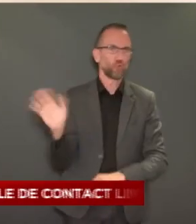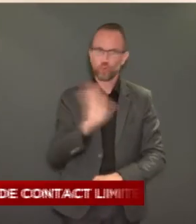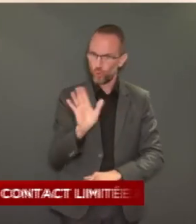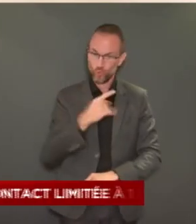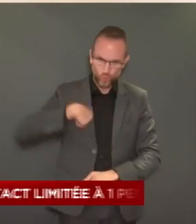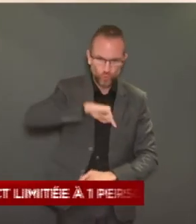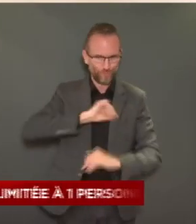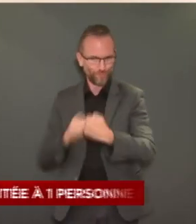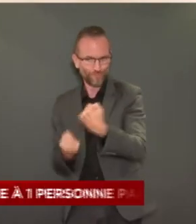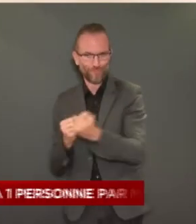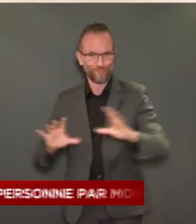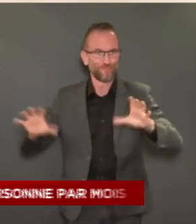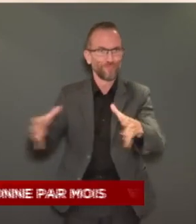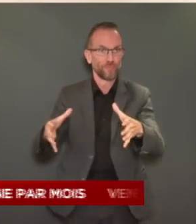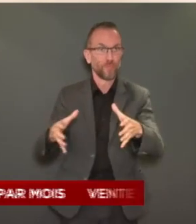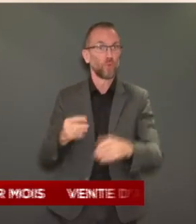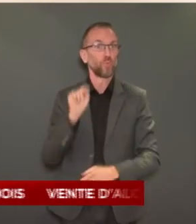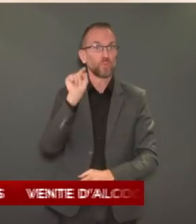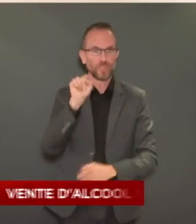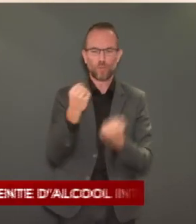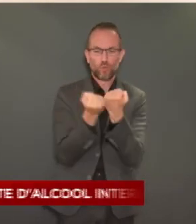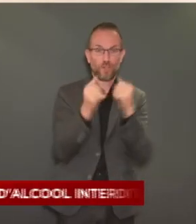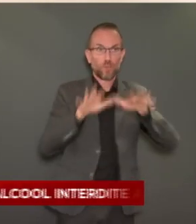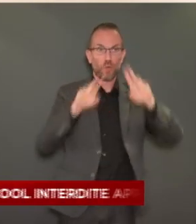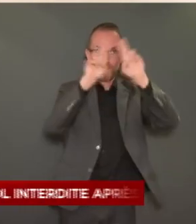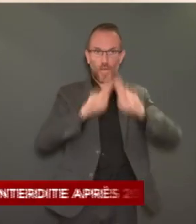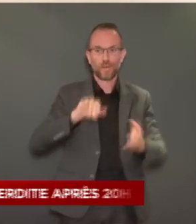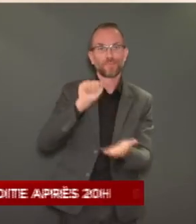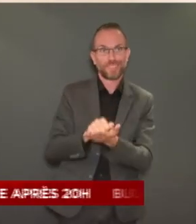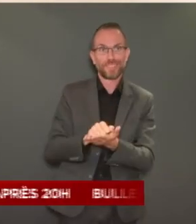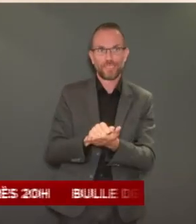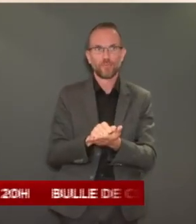raison que le gouvernement fédéral va doubler la passerelle